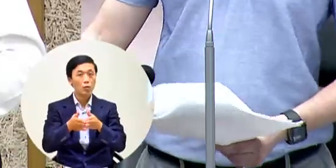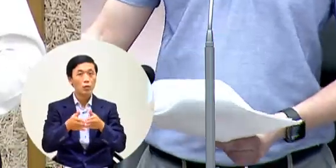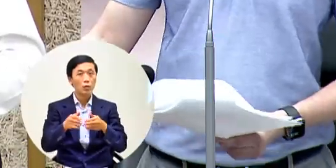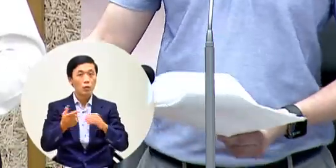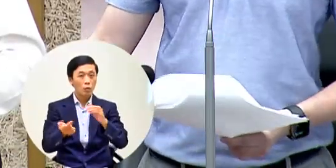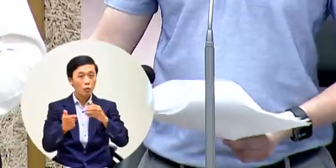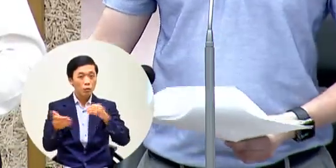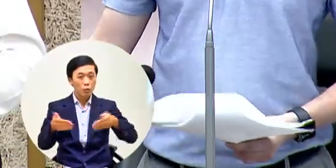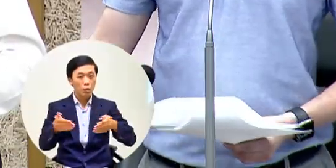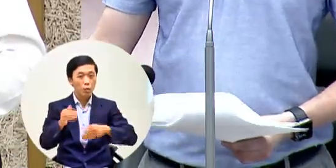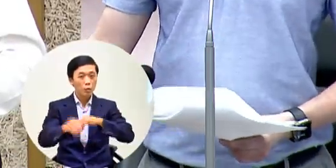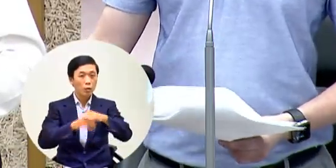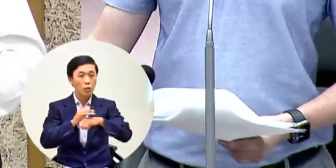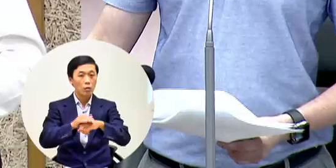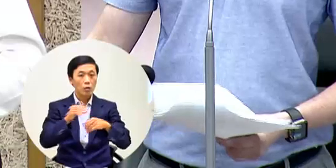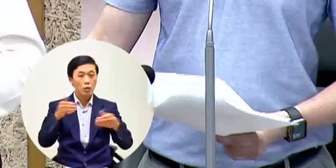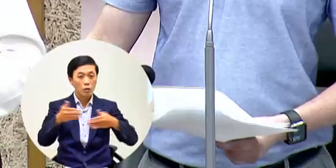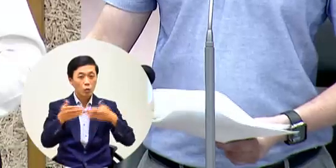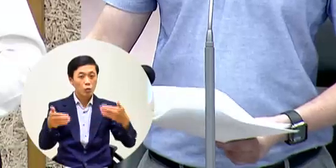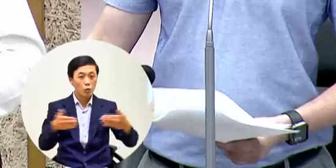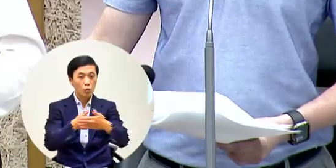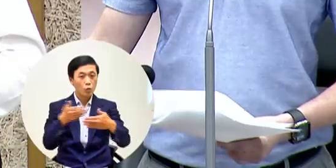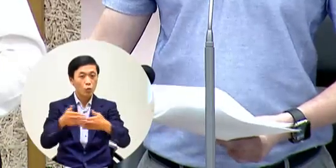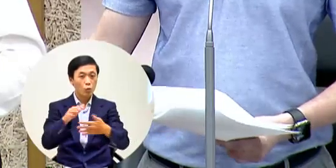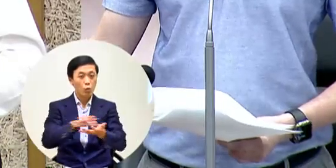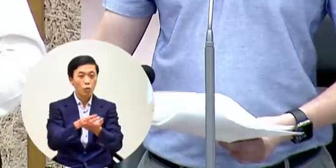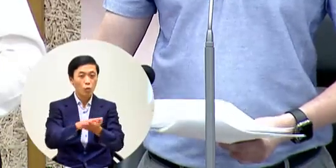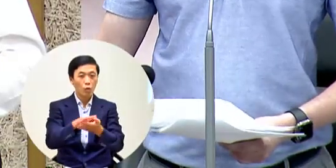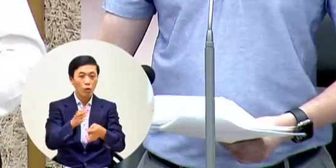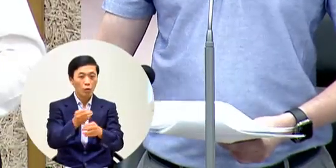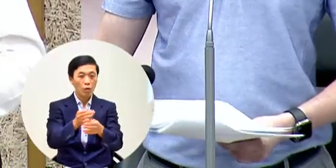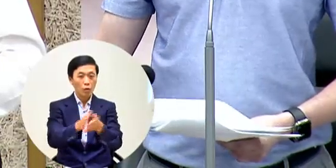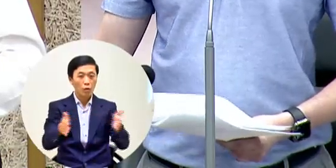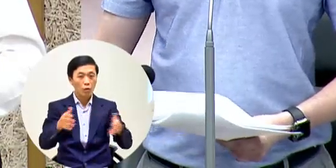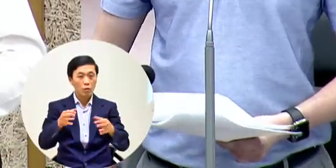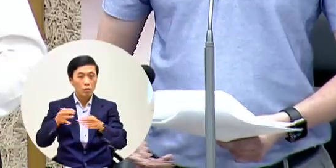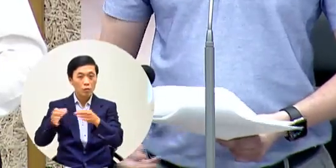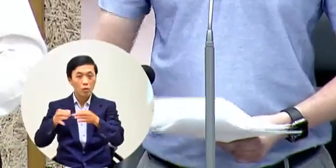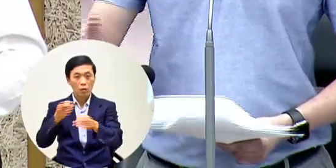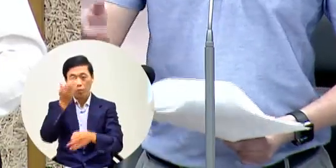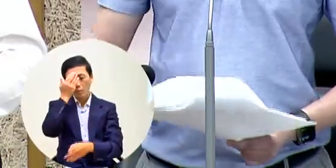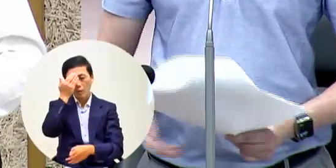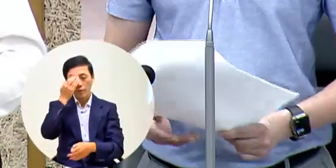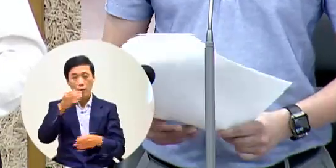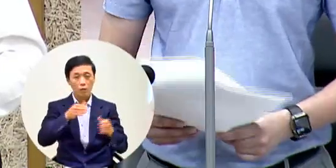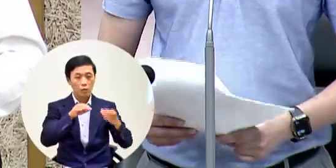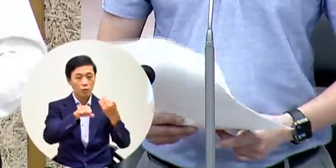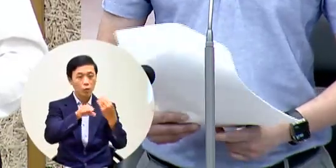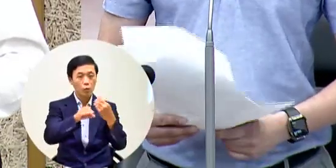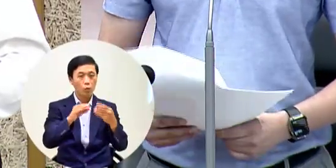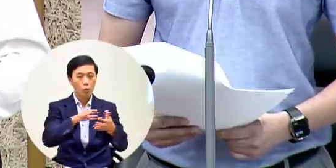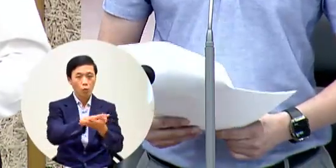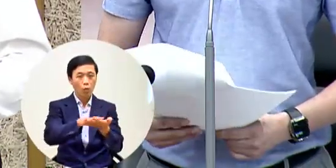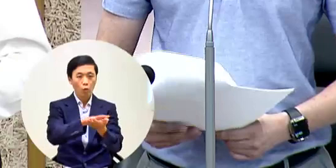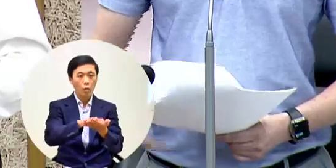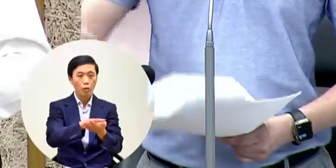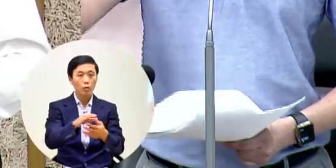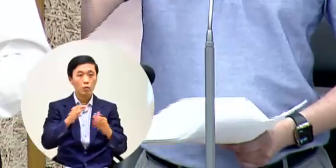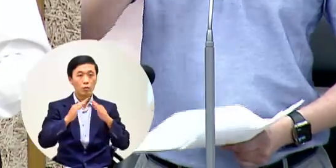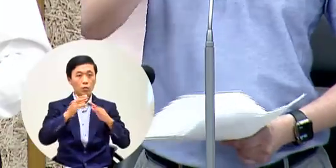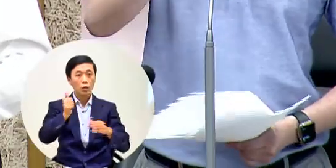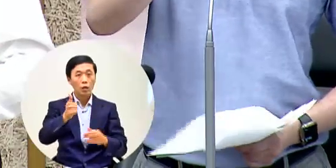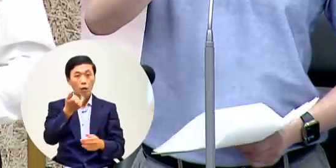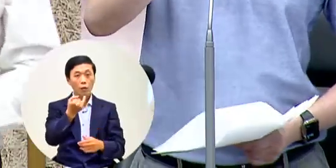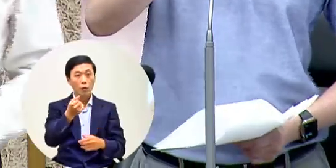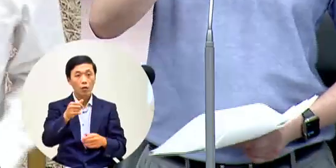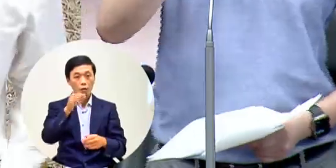不管用交通黑暗期，要做生意也无多啊，交通也混乱。阿廖伯，那个市长再拜托一下了哦。好，